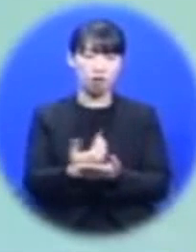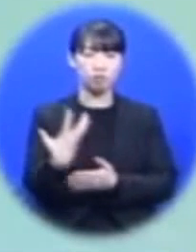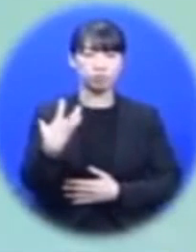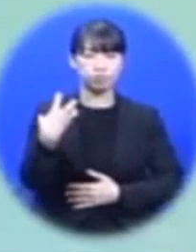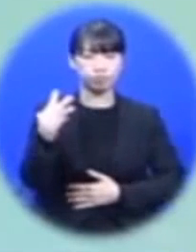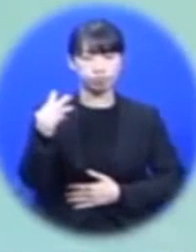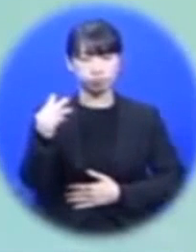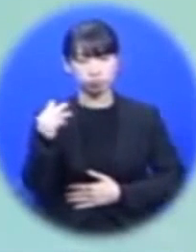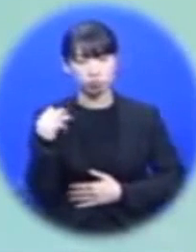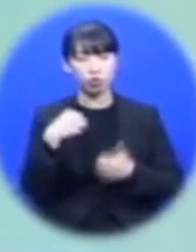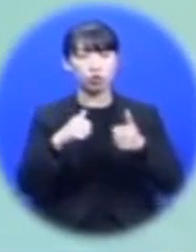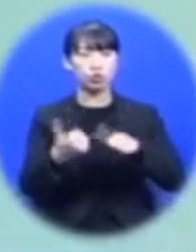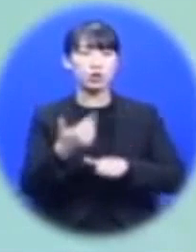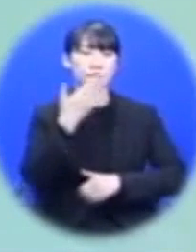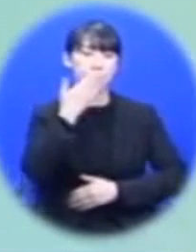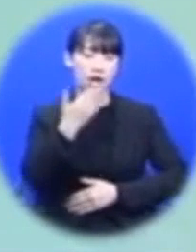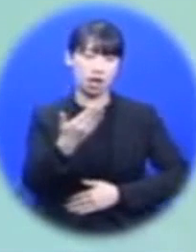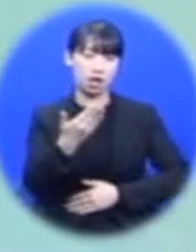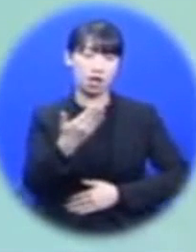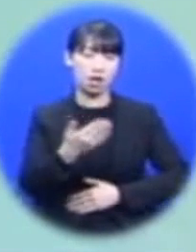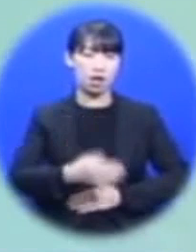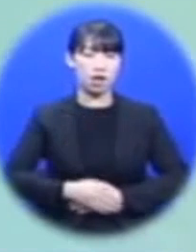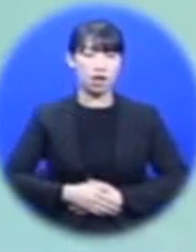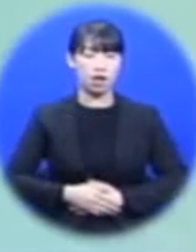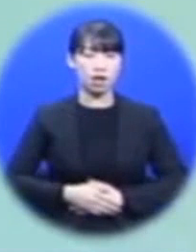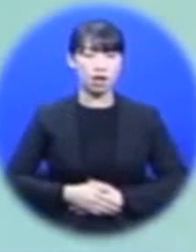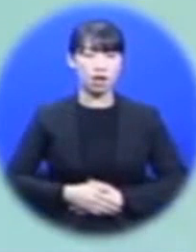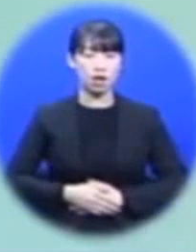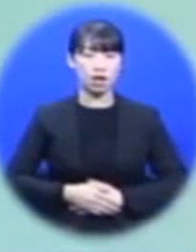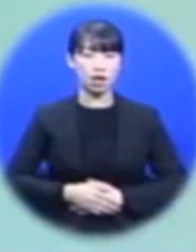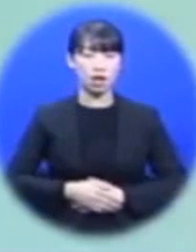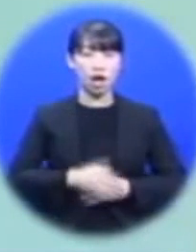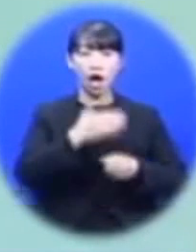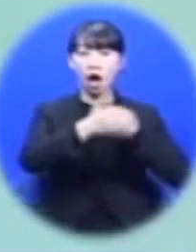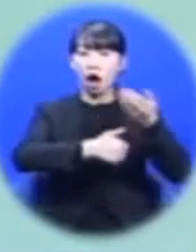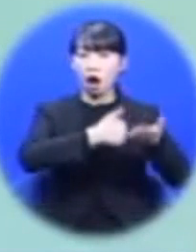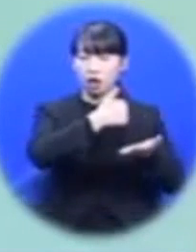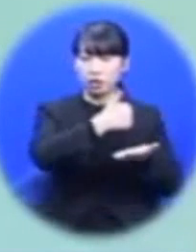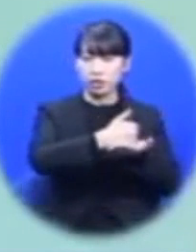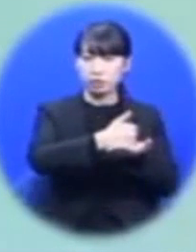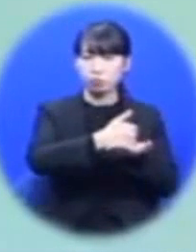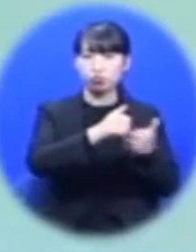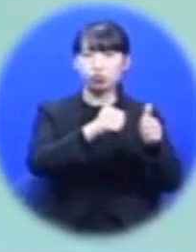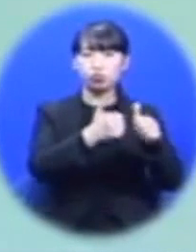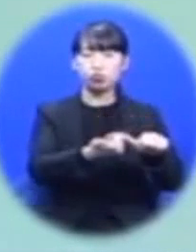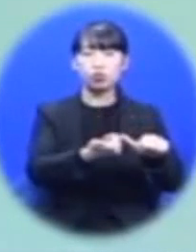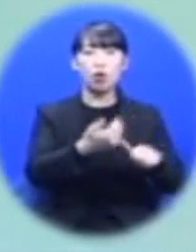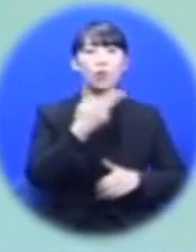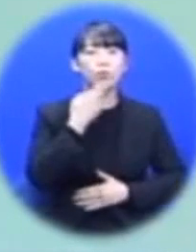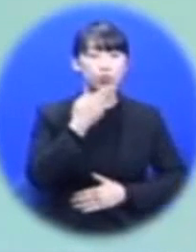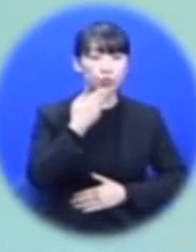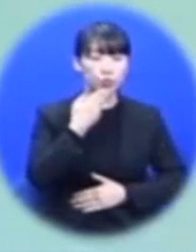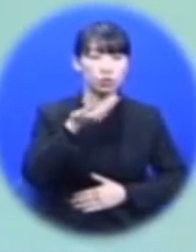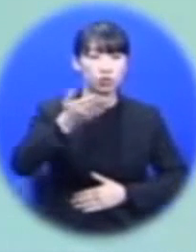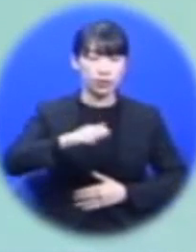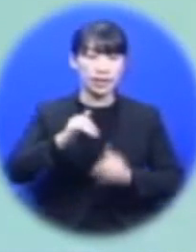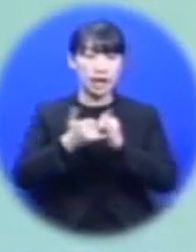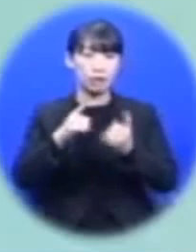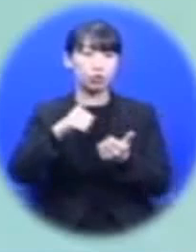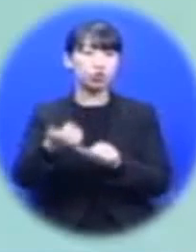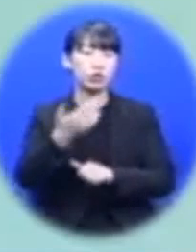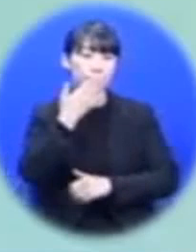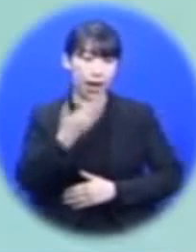죽을 수 있는 존재가 되는 겁니다 사람이 아닌 하나님은 죽음이라는게 없지요